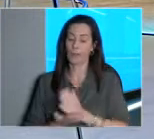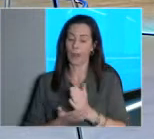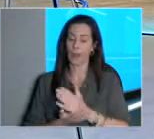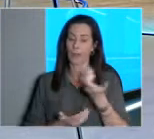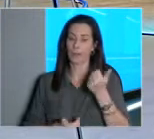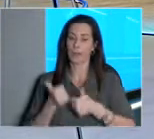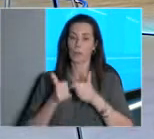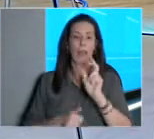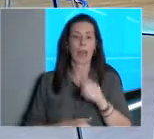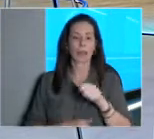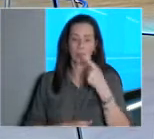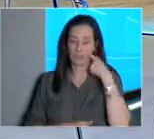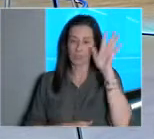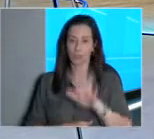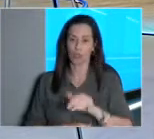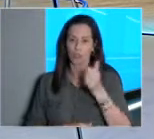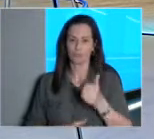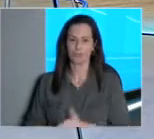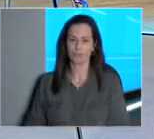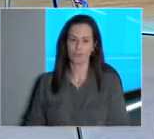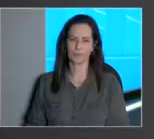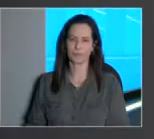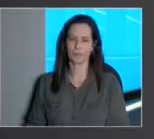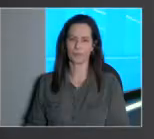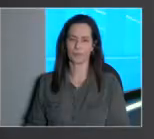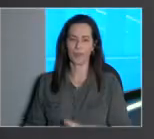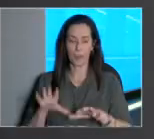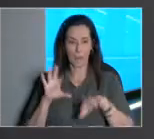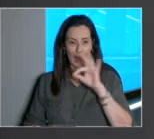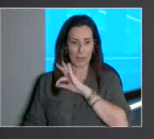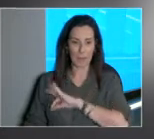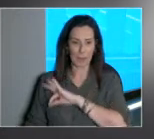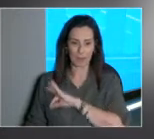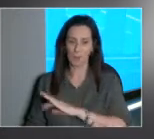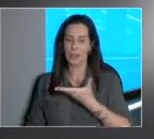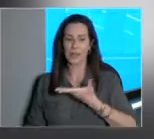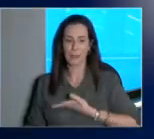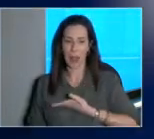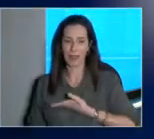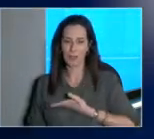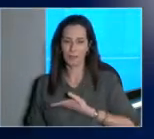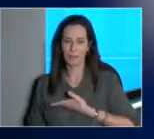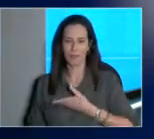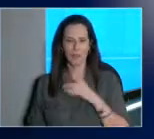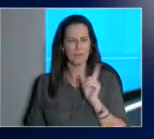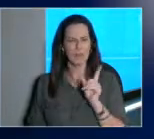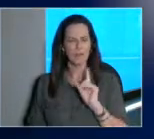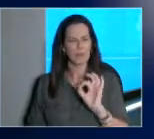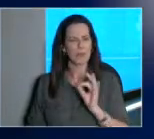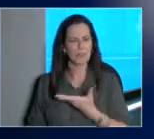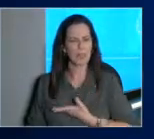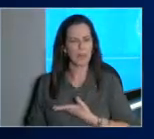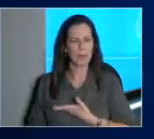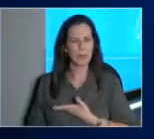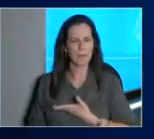הבאה, והנה הסרטון הראשון שלו. הצבעתם ליברמן? קיבלתם את... רגע, את מי בעצם